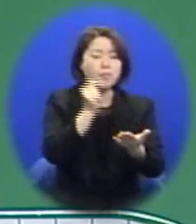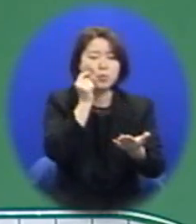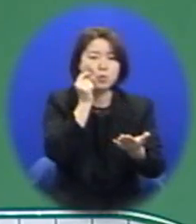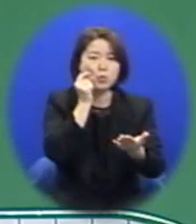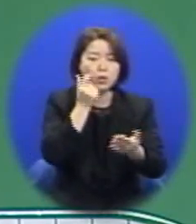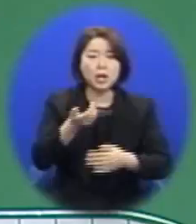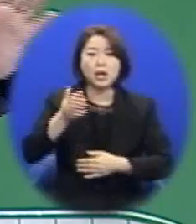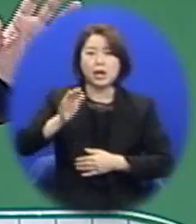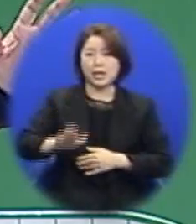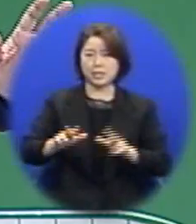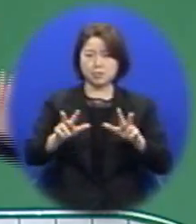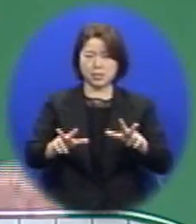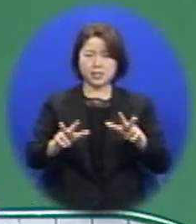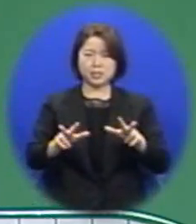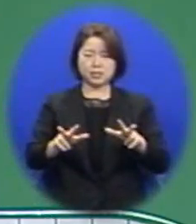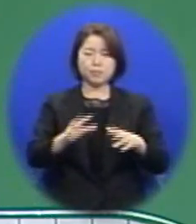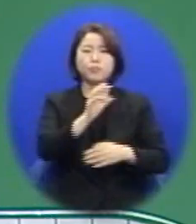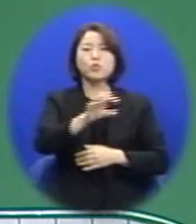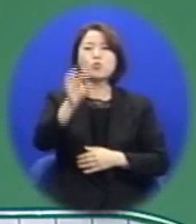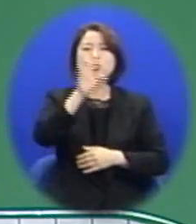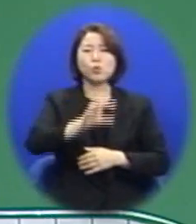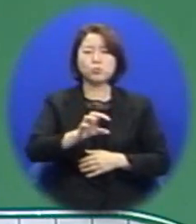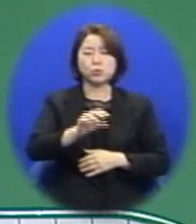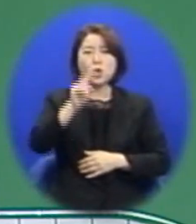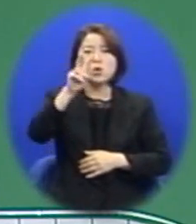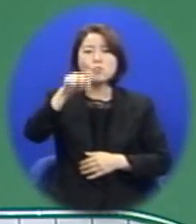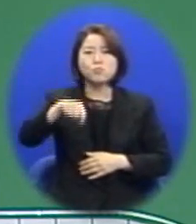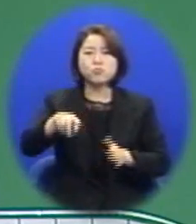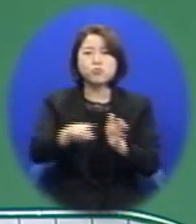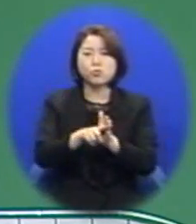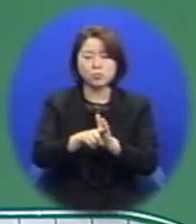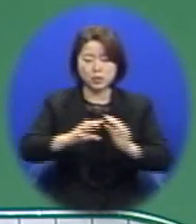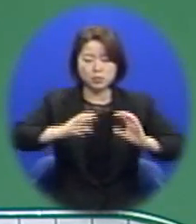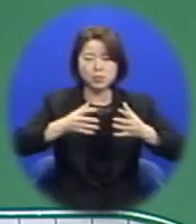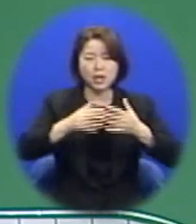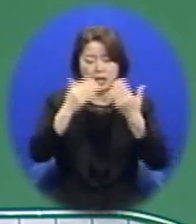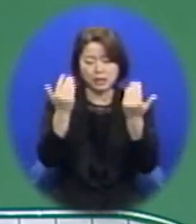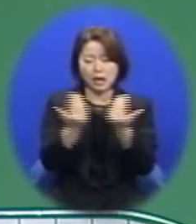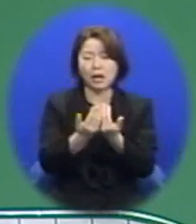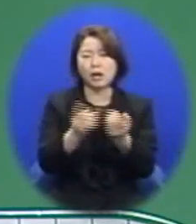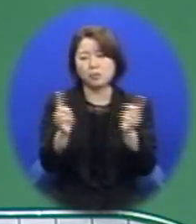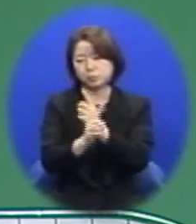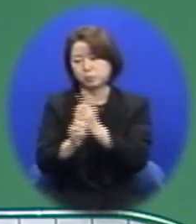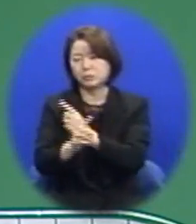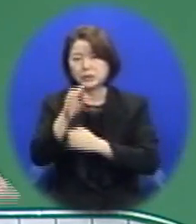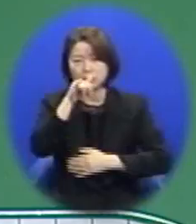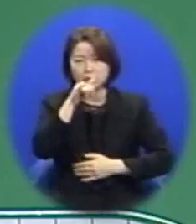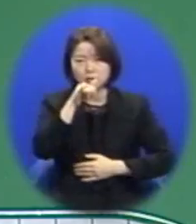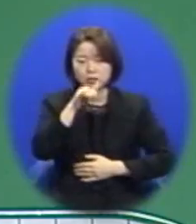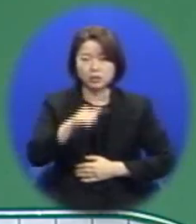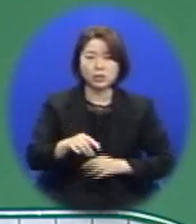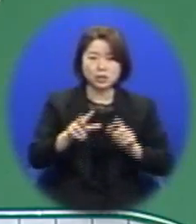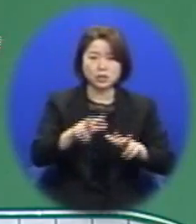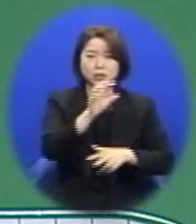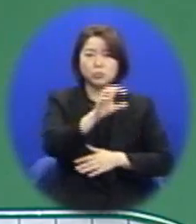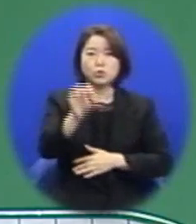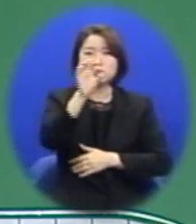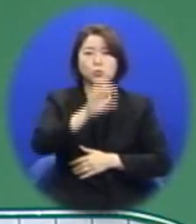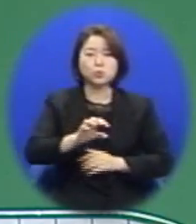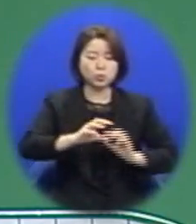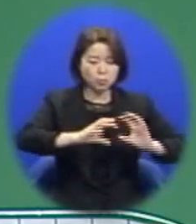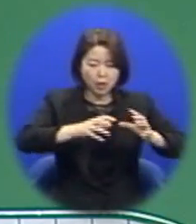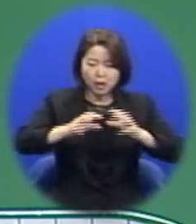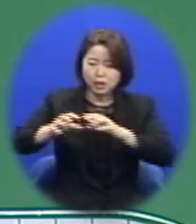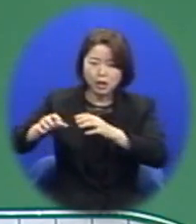지금 유럽은 무신론 국가들이 다 됐습니다. 지금 유럽은 어느 나라나 가봐도 완전히 무신론 국가예요.